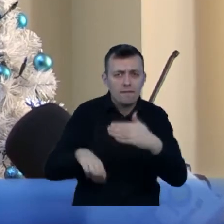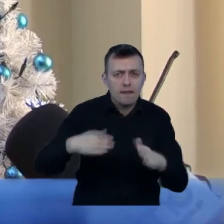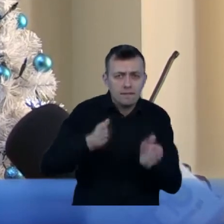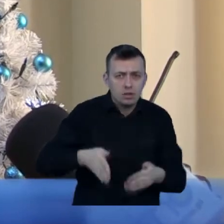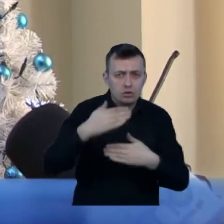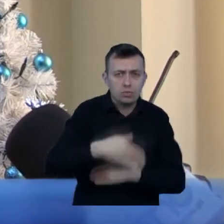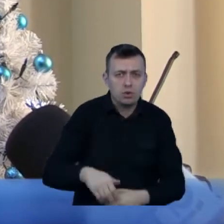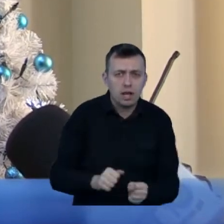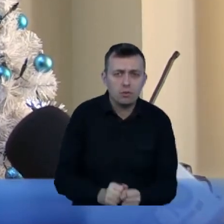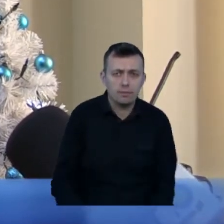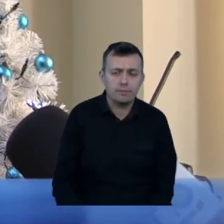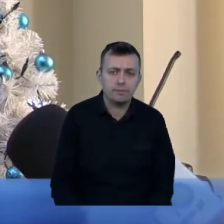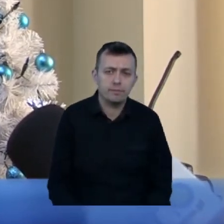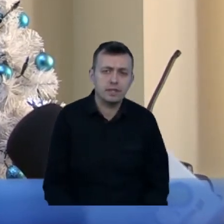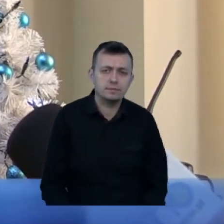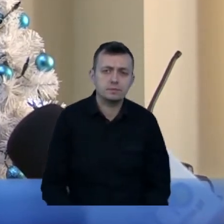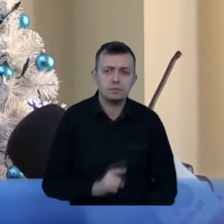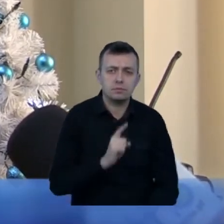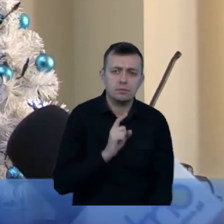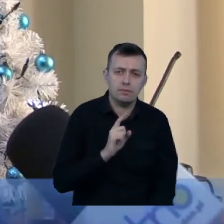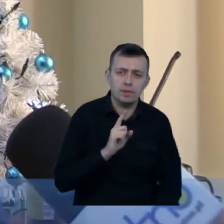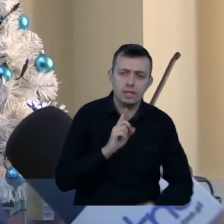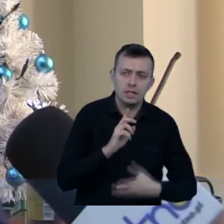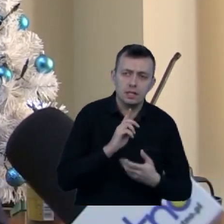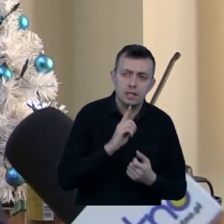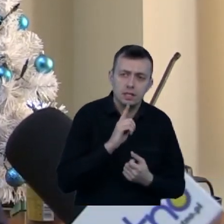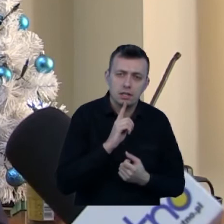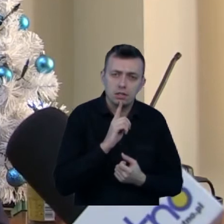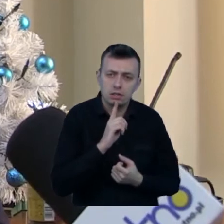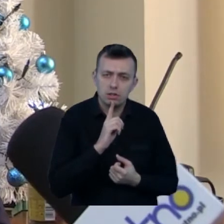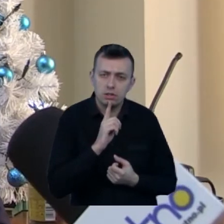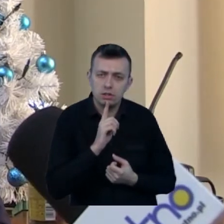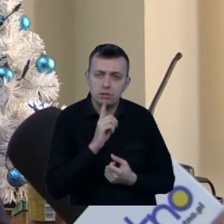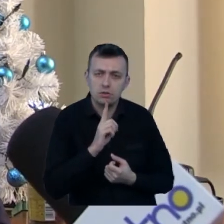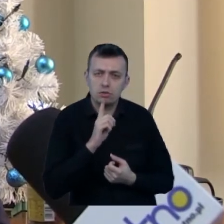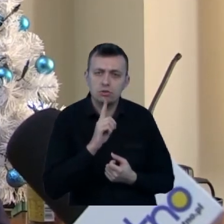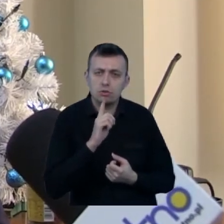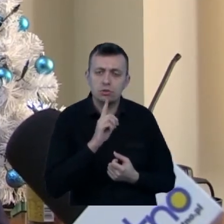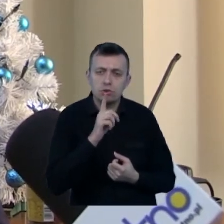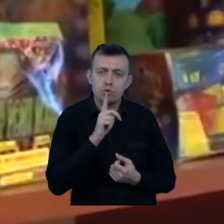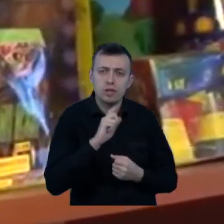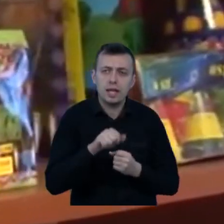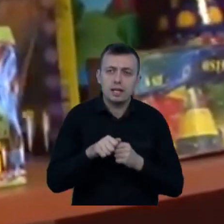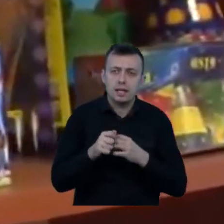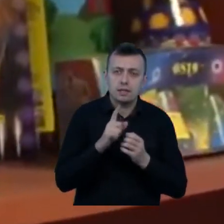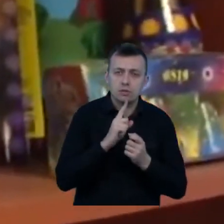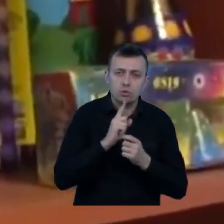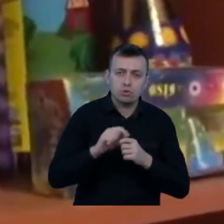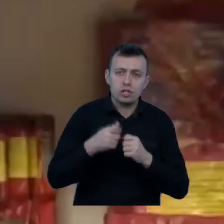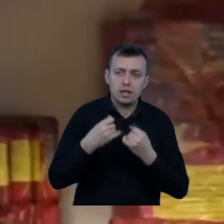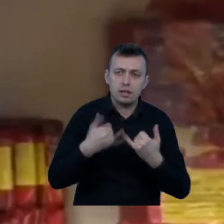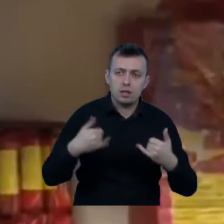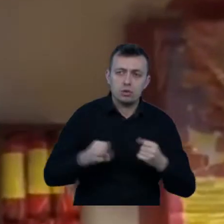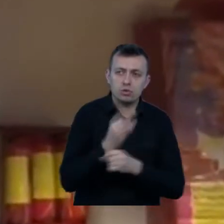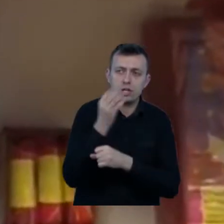i zgodnie z instrukcją. Policjanci na bieżąco sprawdzają punkty handlowe oferujące fajerwerki. Sztuczne ognie i